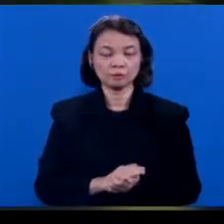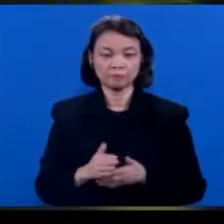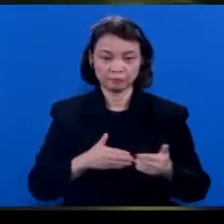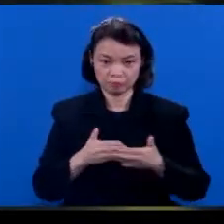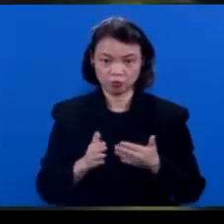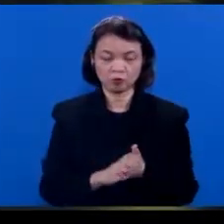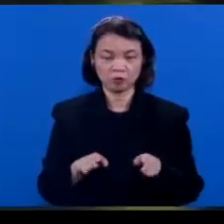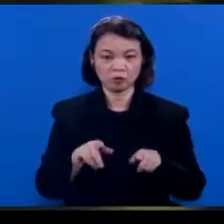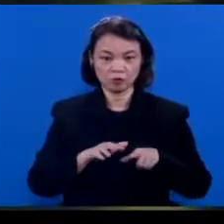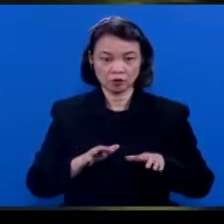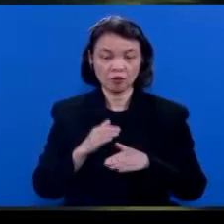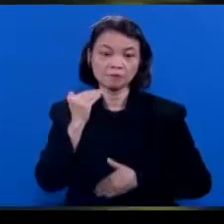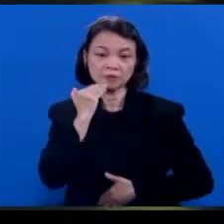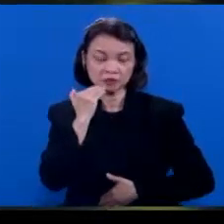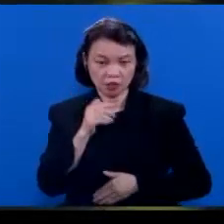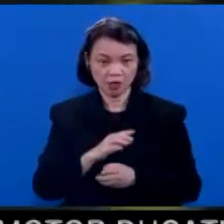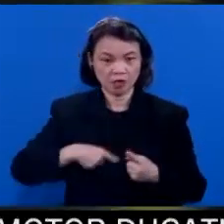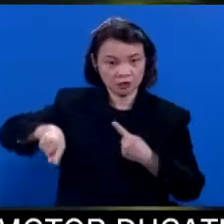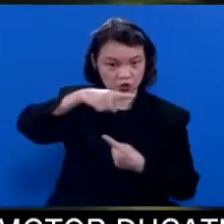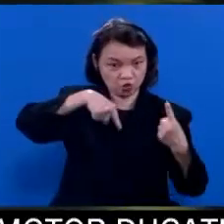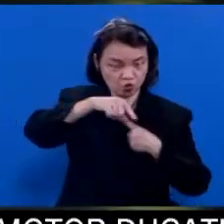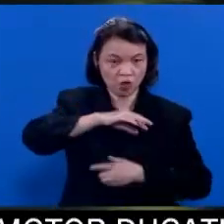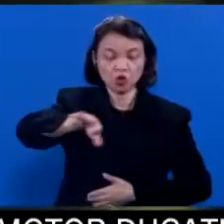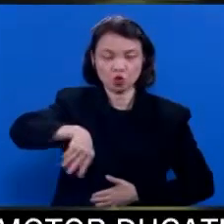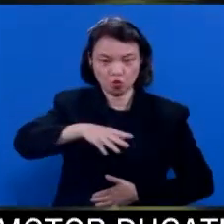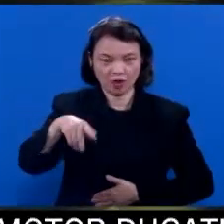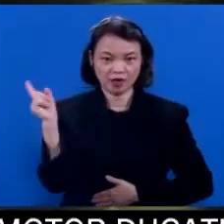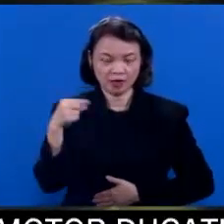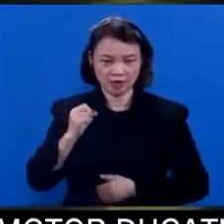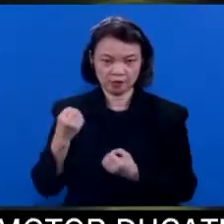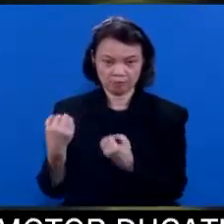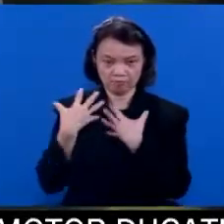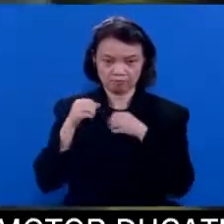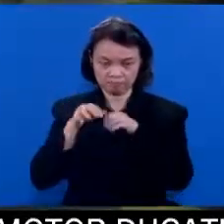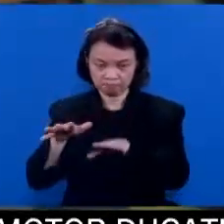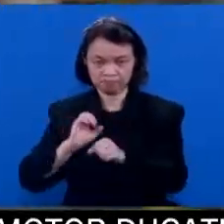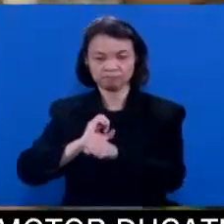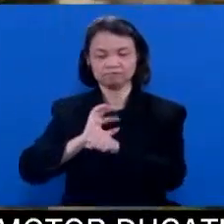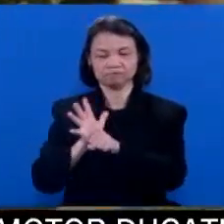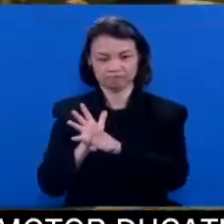menjaga lingkungan keluarganya. Mita Handayani, Kavijati, Bandung, Jawa Barat.